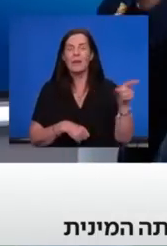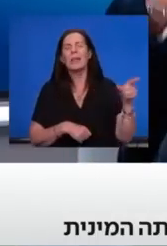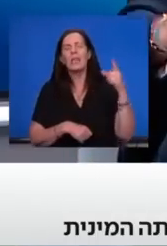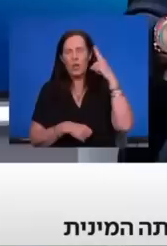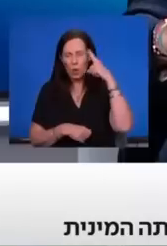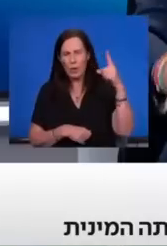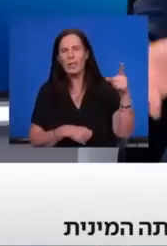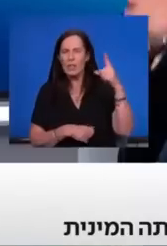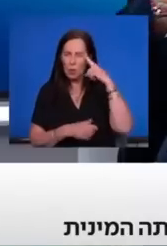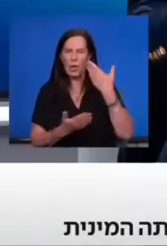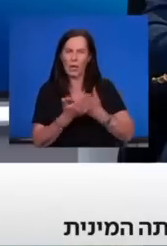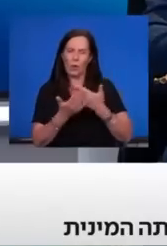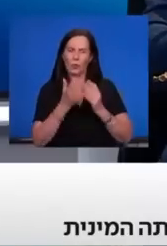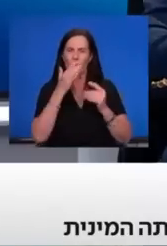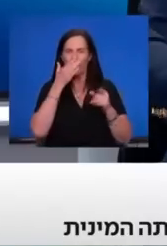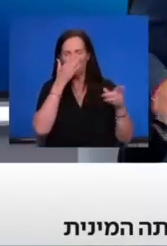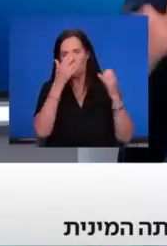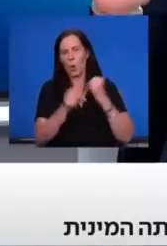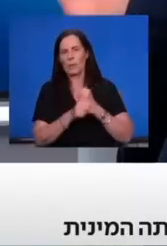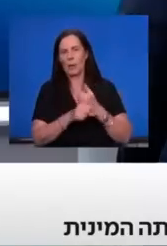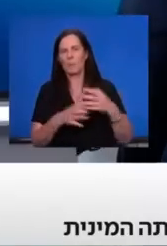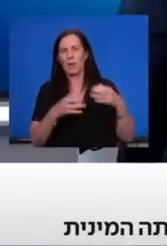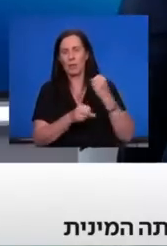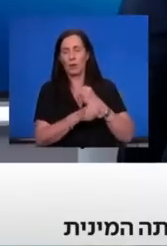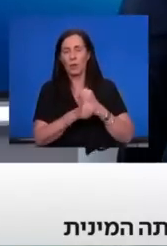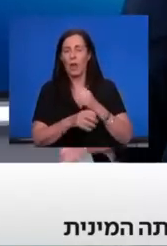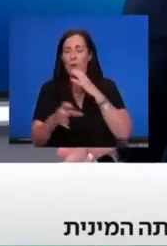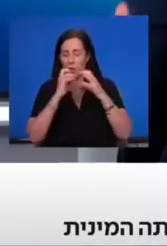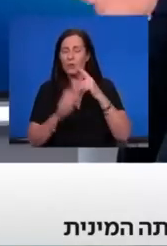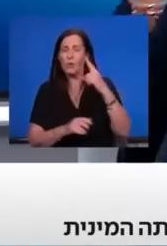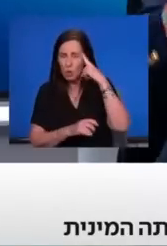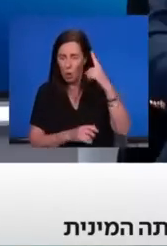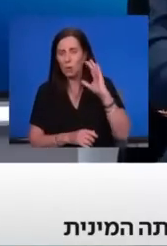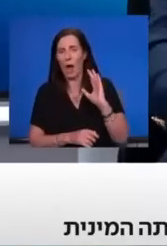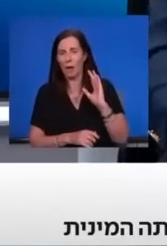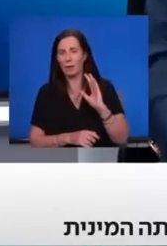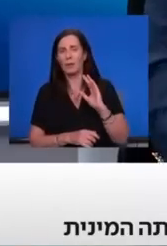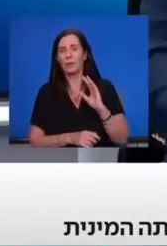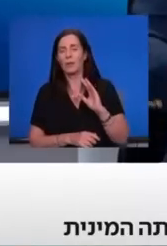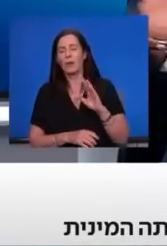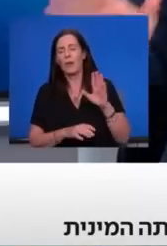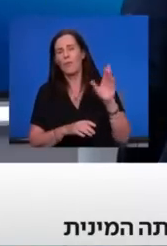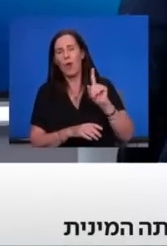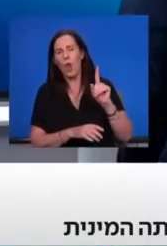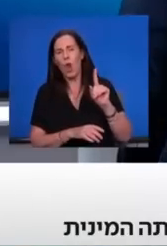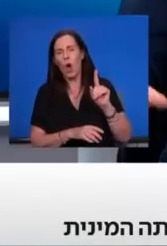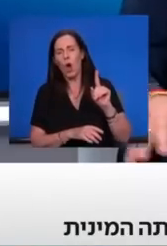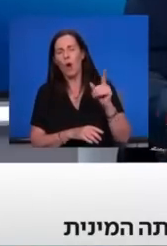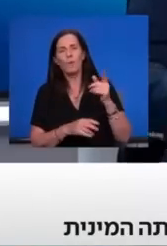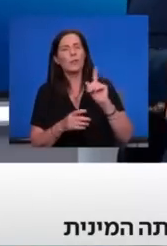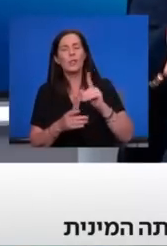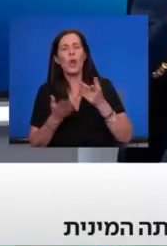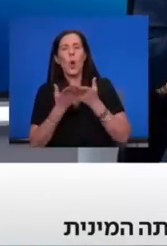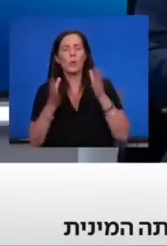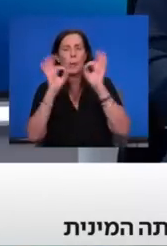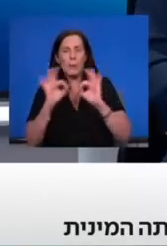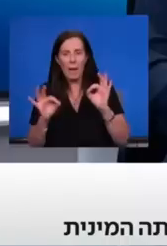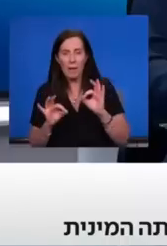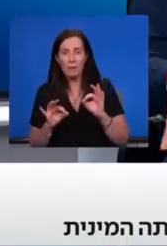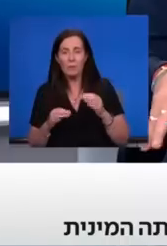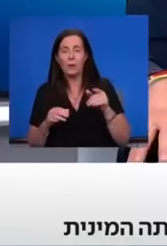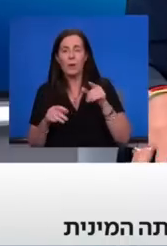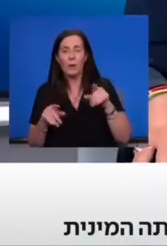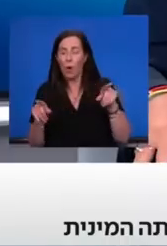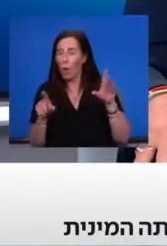היא מודעת והיא עושה את זה, והתקשורת מודעת לזה ומשקיטה את זה, כי זה לא משרת שום דבר. אותה